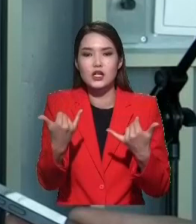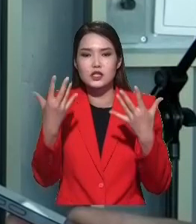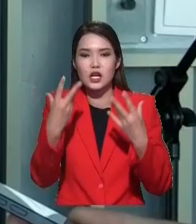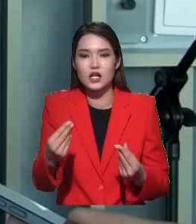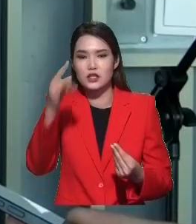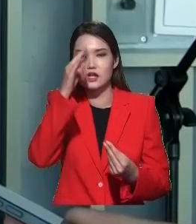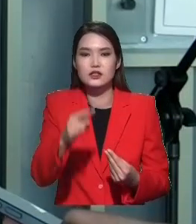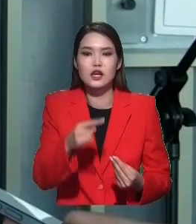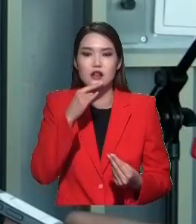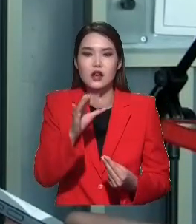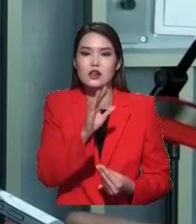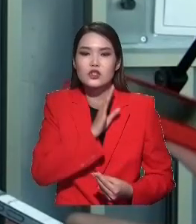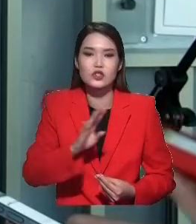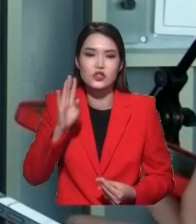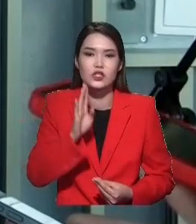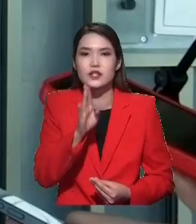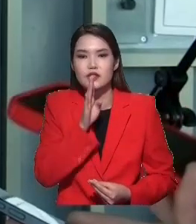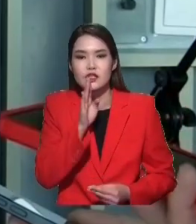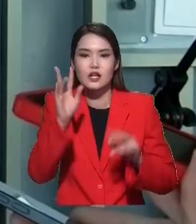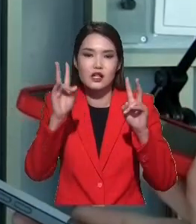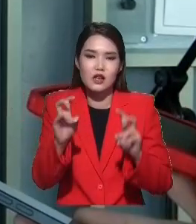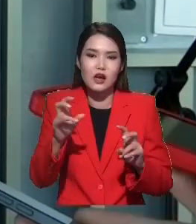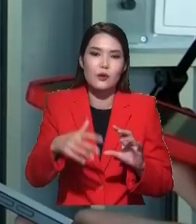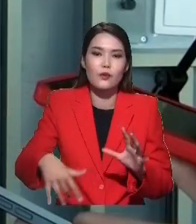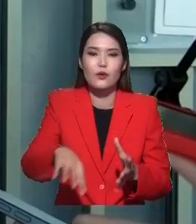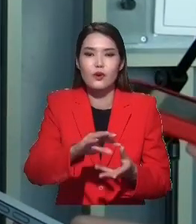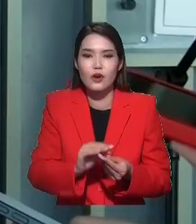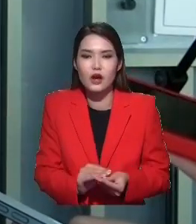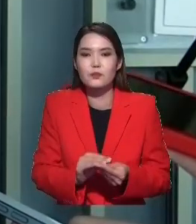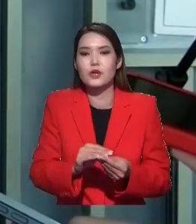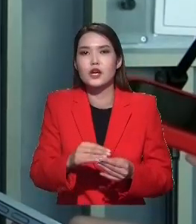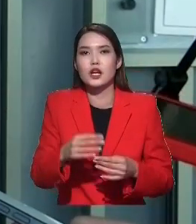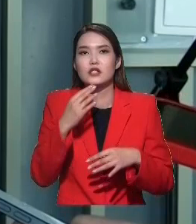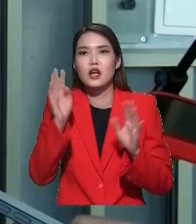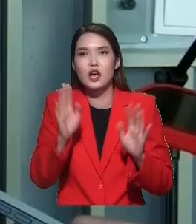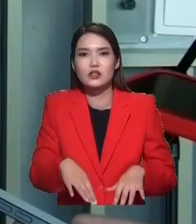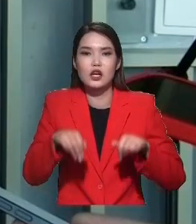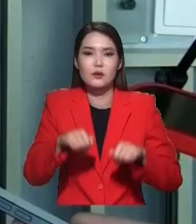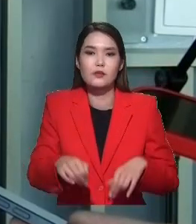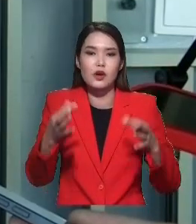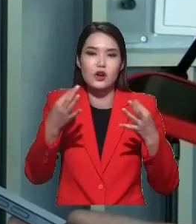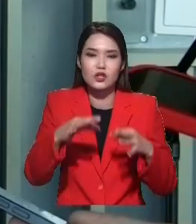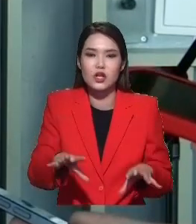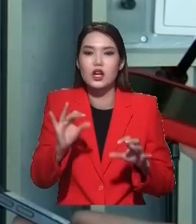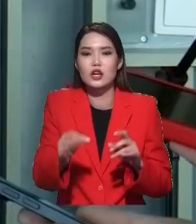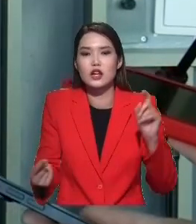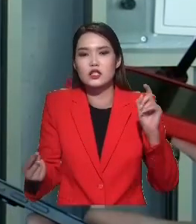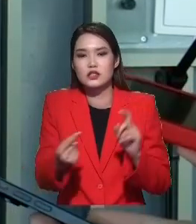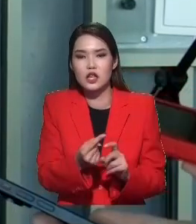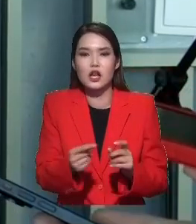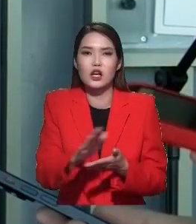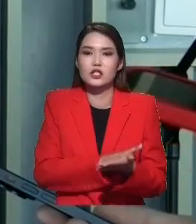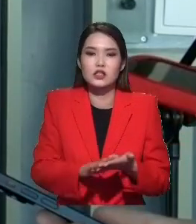Казахстане женщины, девушки, девочки наделены достаточными правами и свободами, и, соответственно,